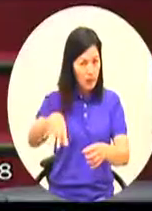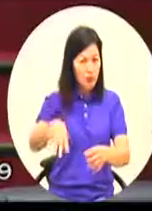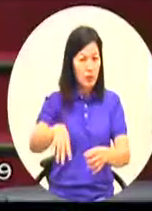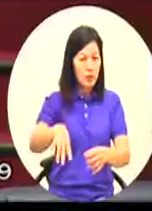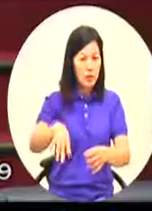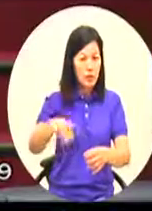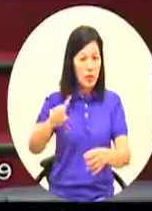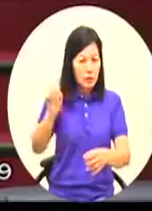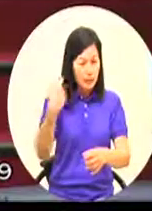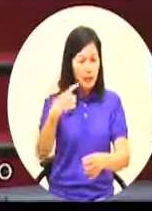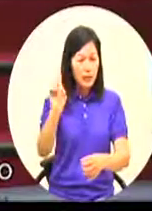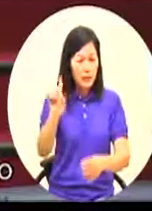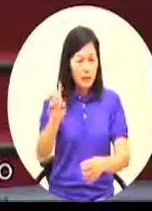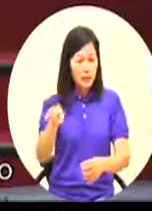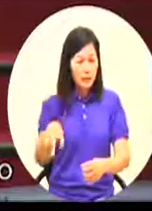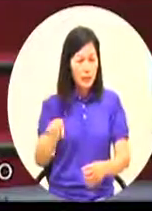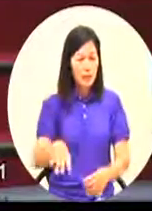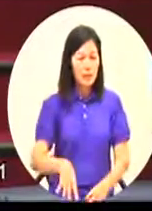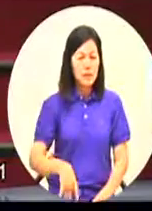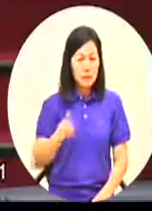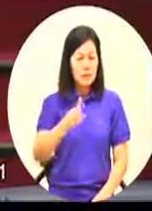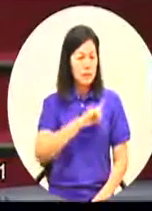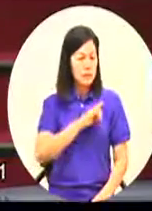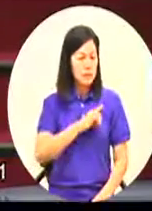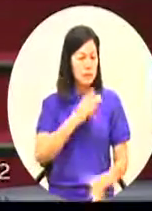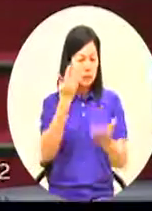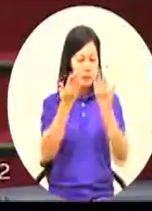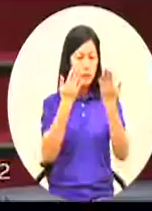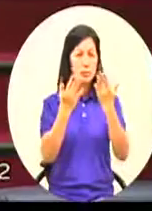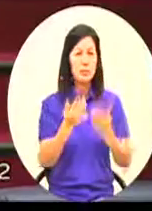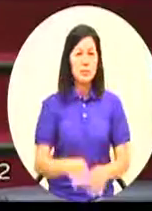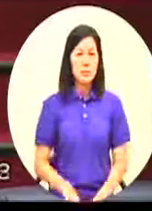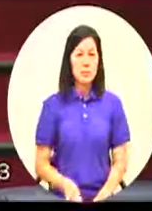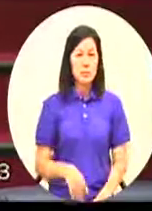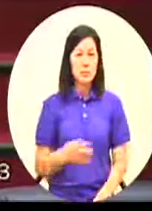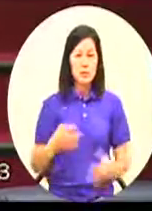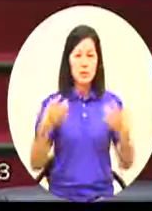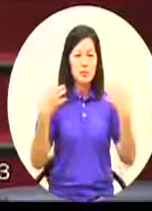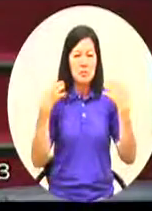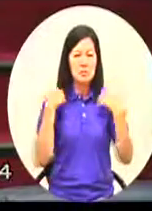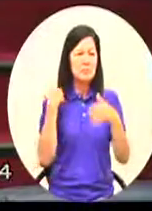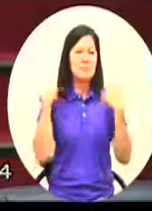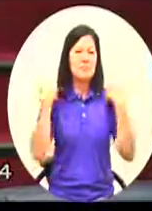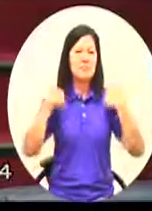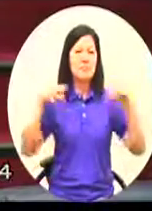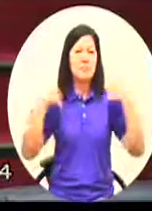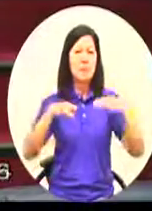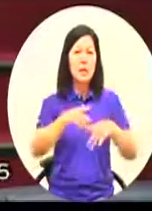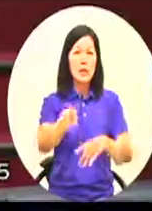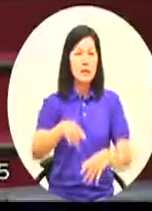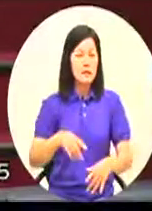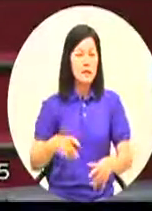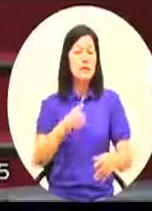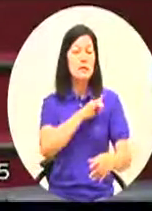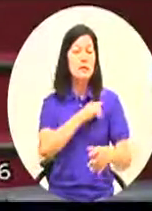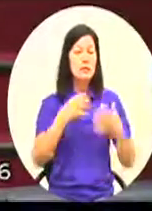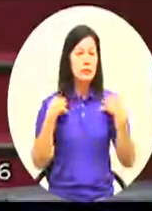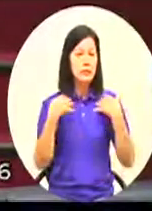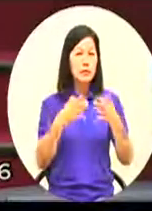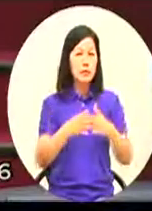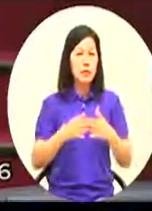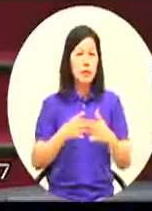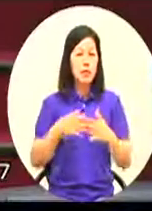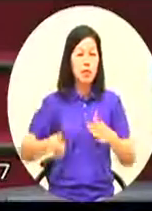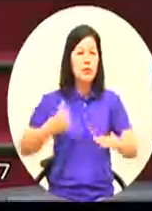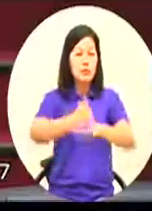筹这笔经费，你非常清楚啊。你不要老是把责任推给别人嘛，你也要扛这个责任啊，谁叫你站在这个